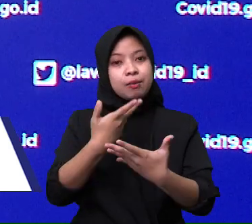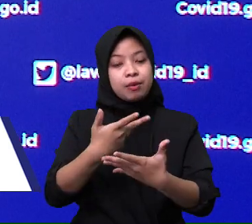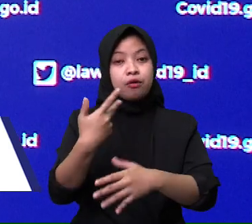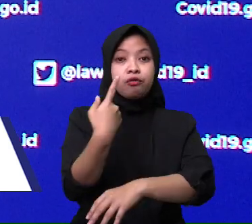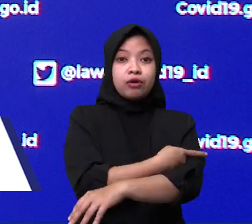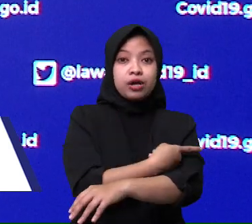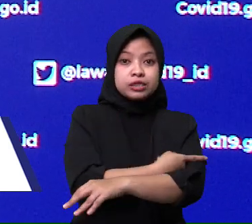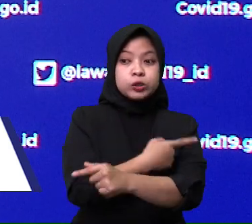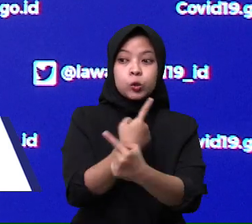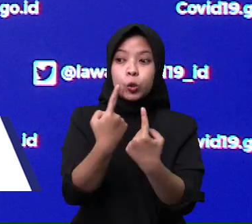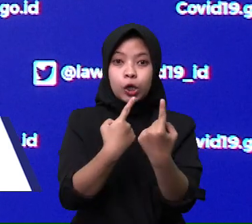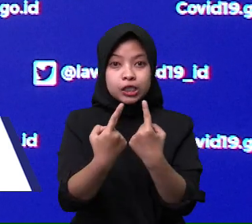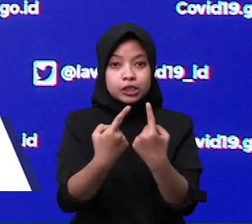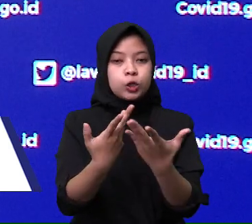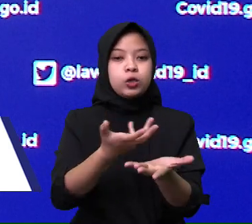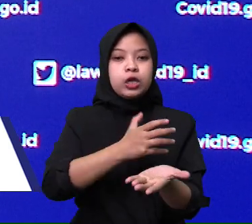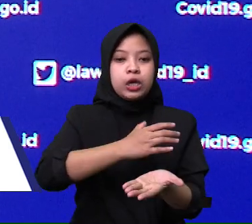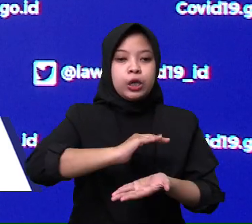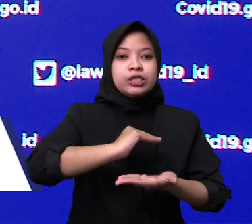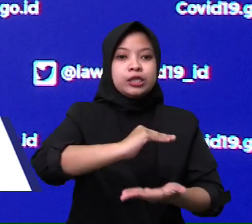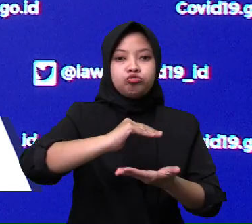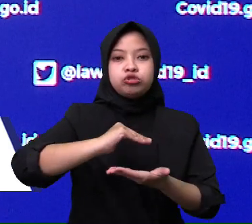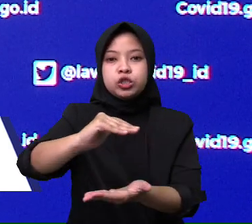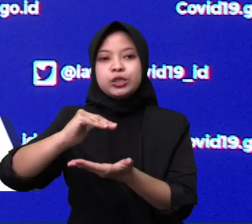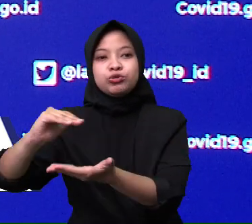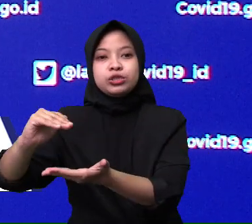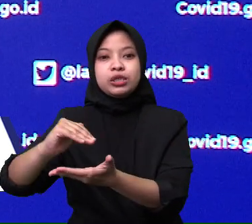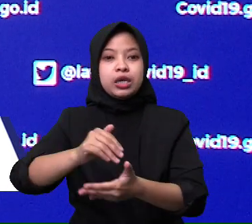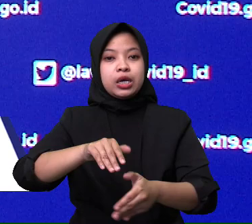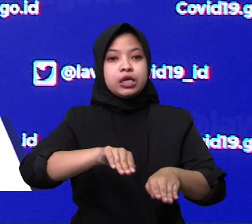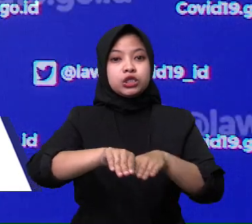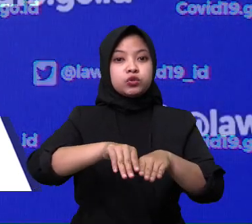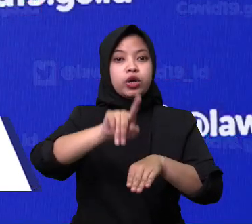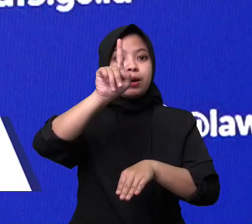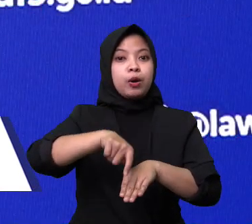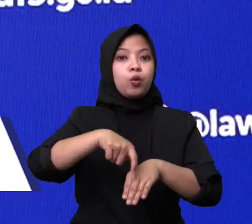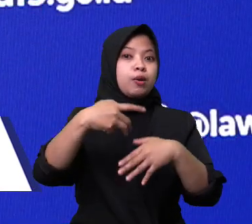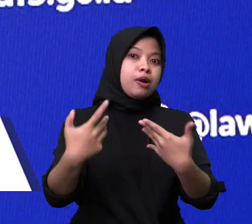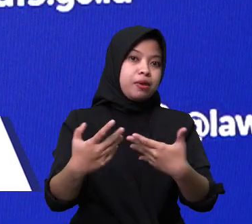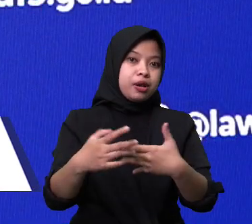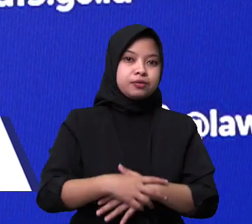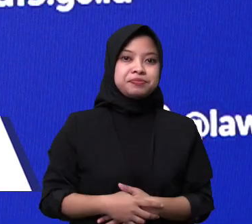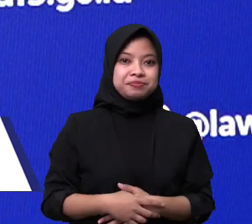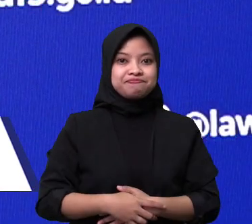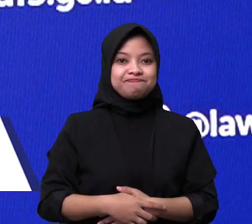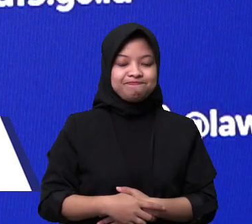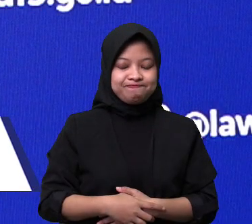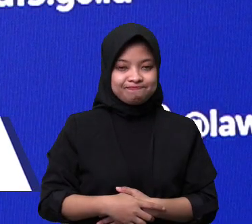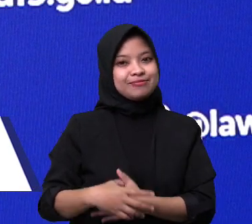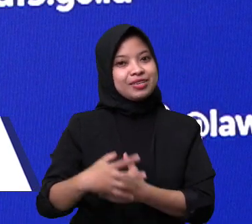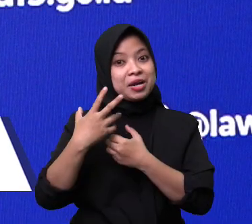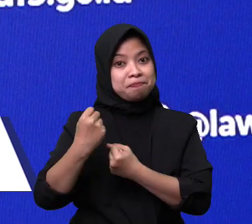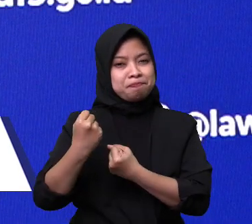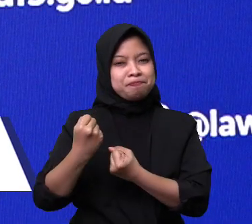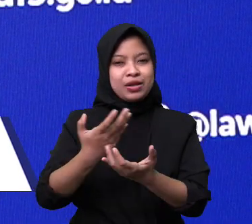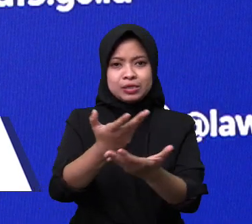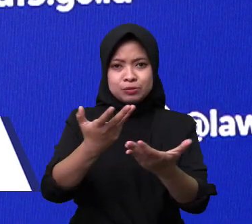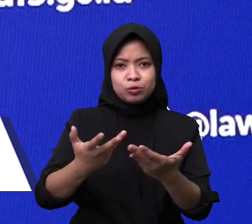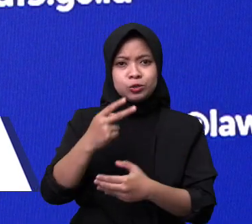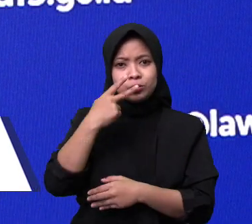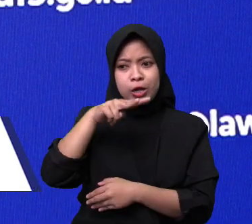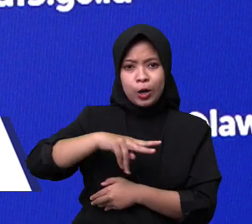ketersediaan dan distribusi vaksin sesuai kebutuhan. Kepada masyarakat, kita dapat berkontribusi dengan mengajak sanak